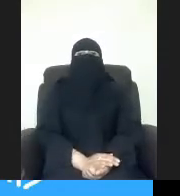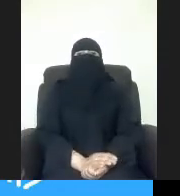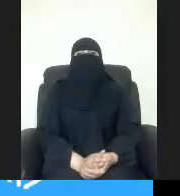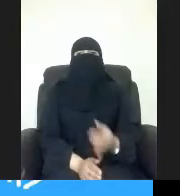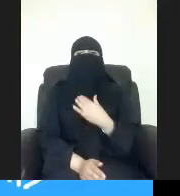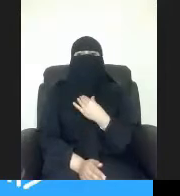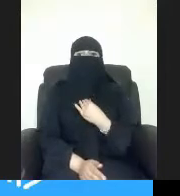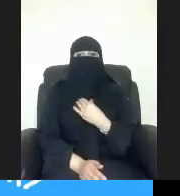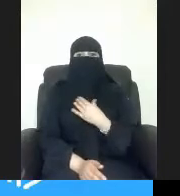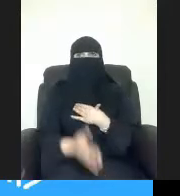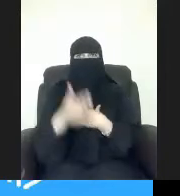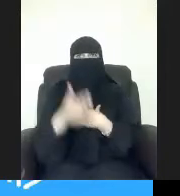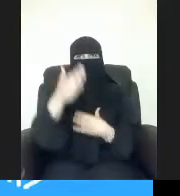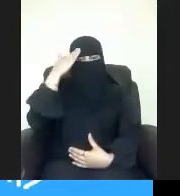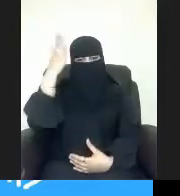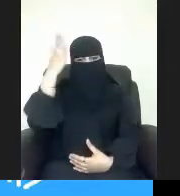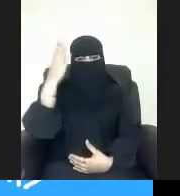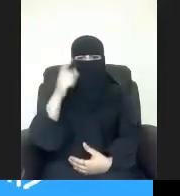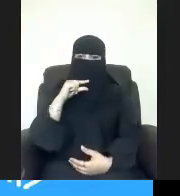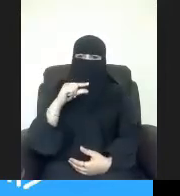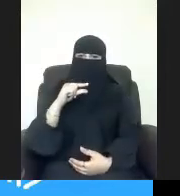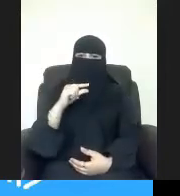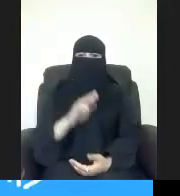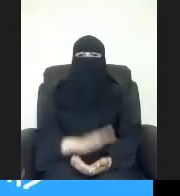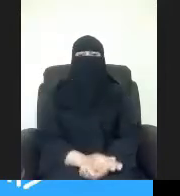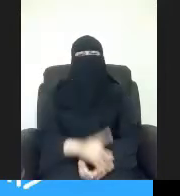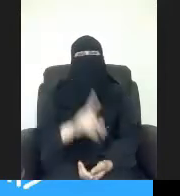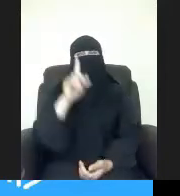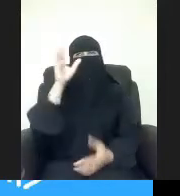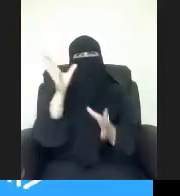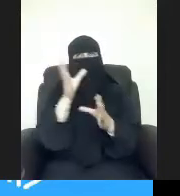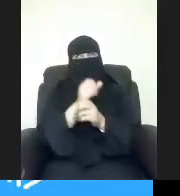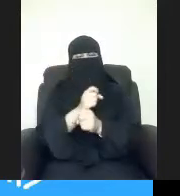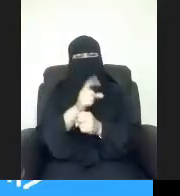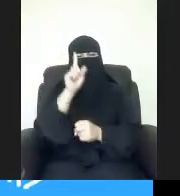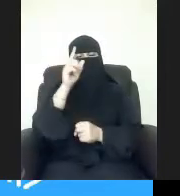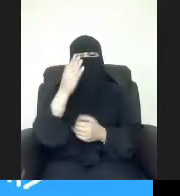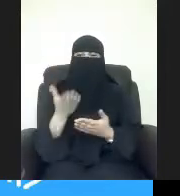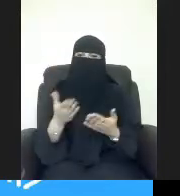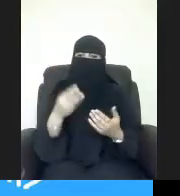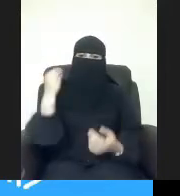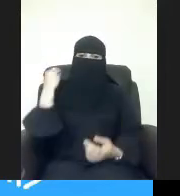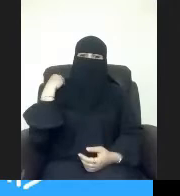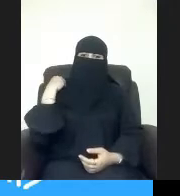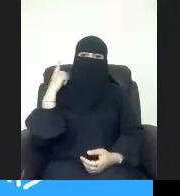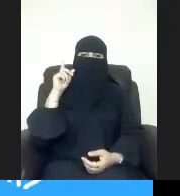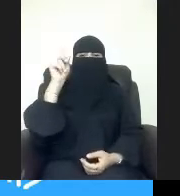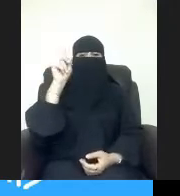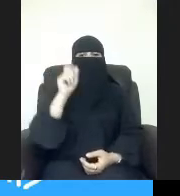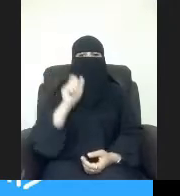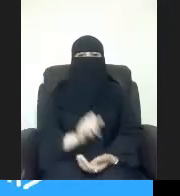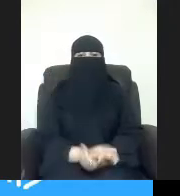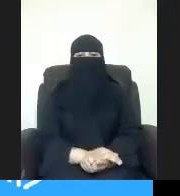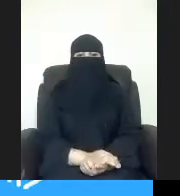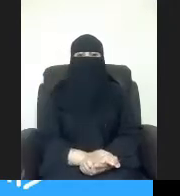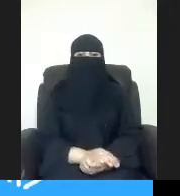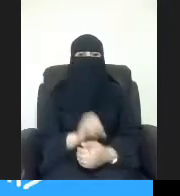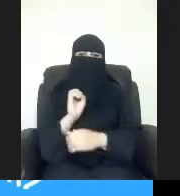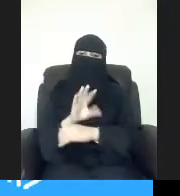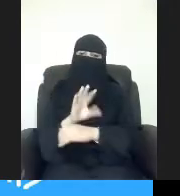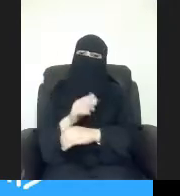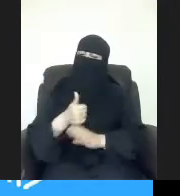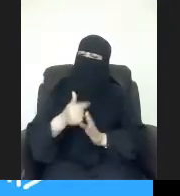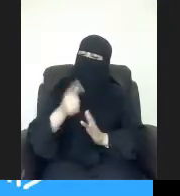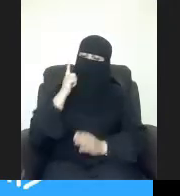شكرا لكم دكتور، الله يعطيك العافية على هذا العرض الرائع والمتميز. حقيقة